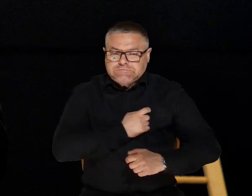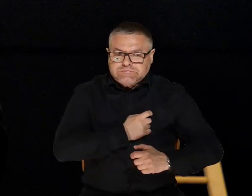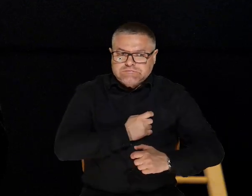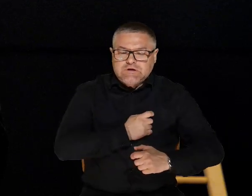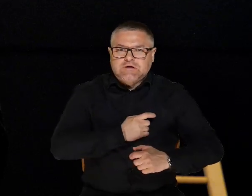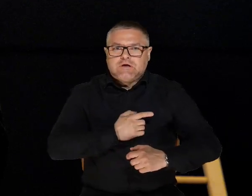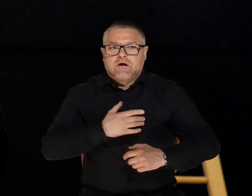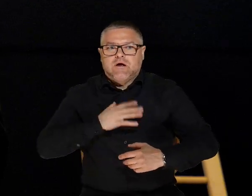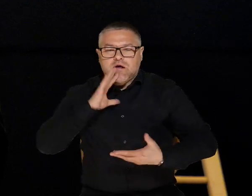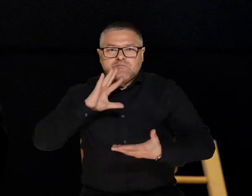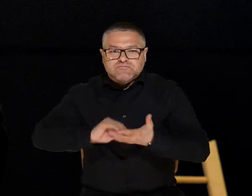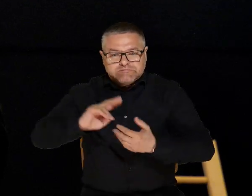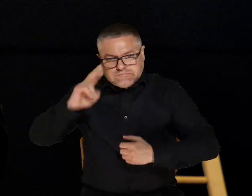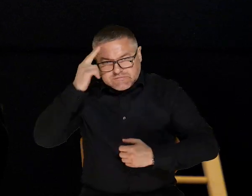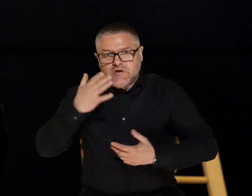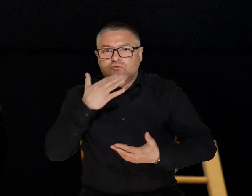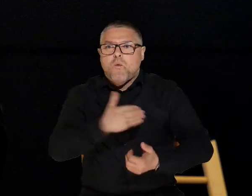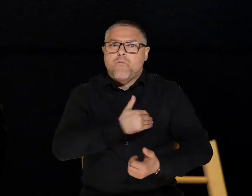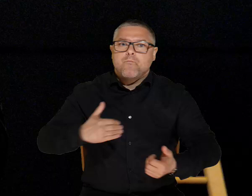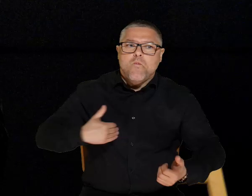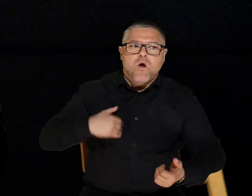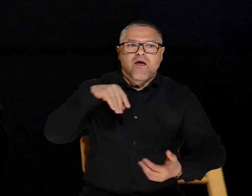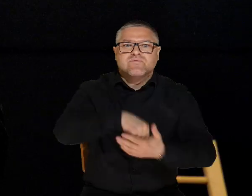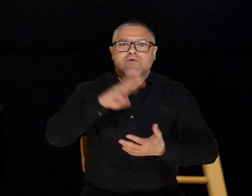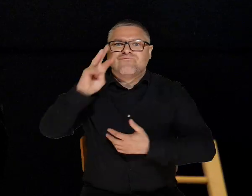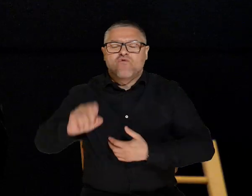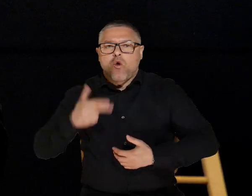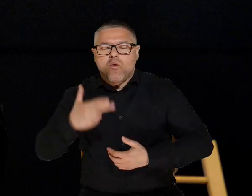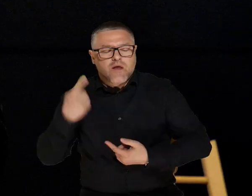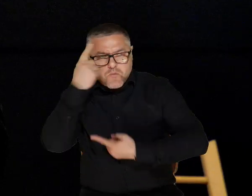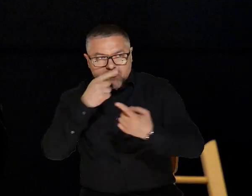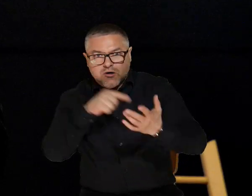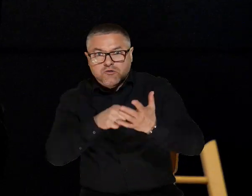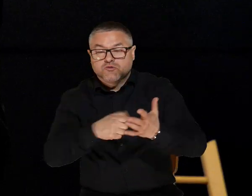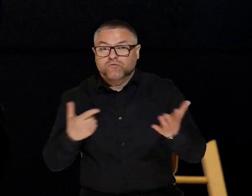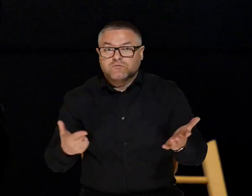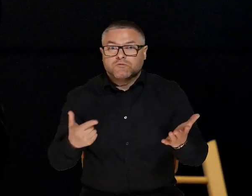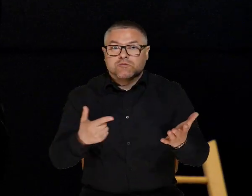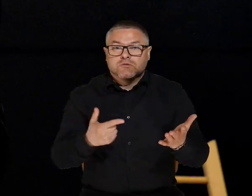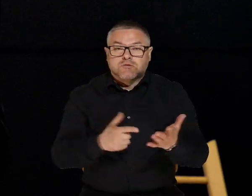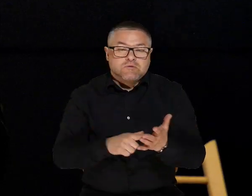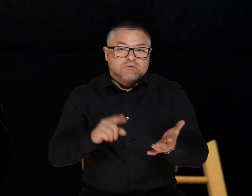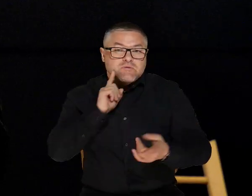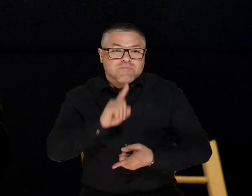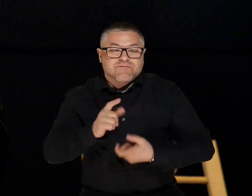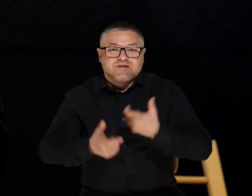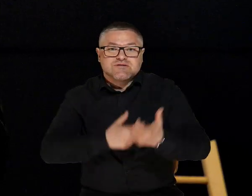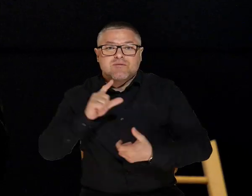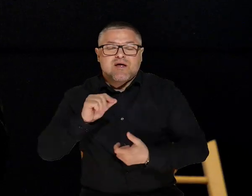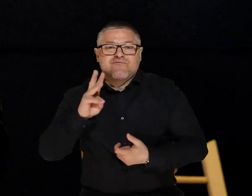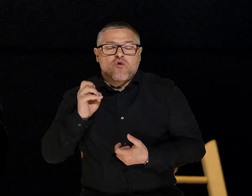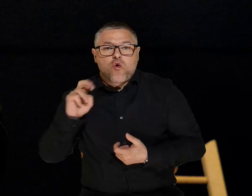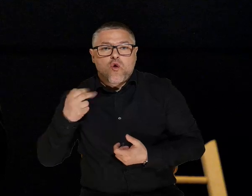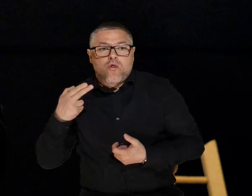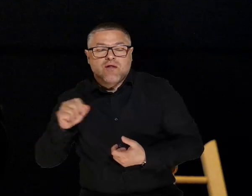tych Polakach i Ukraińcach na Wołyniu, no to jest jednak jakby... Tak, z jednej strony ta Pawłokoma, z drugiej strony